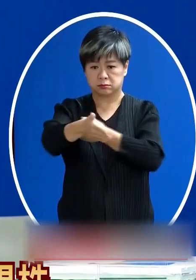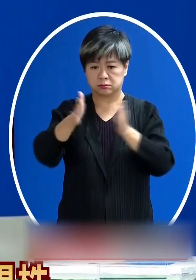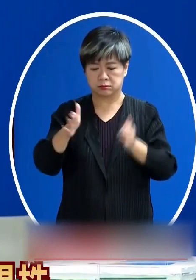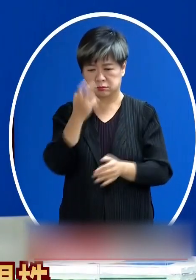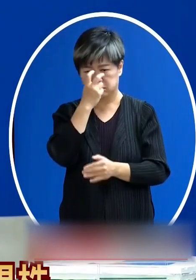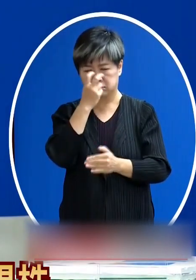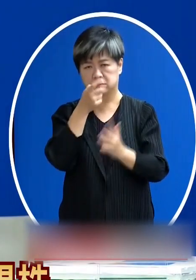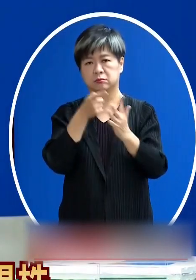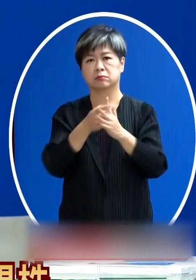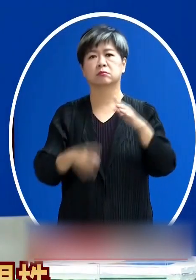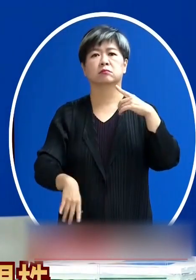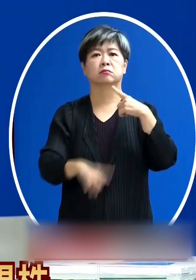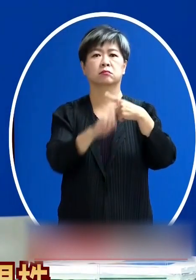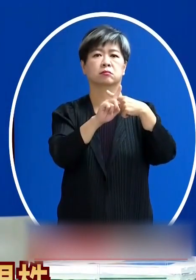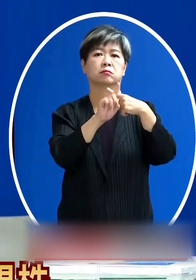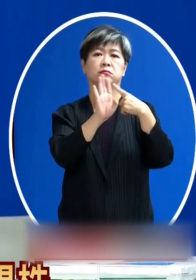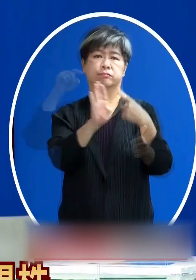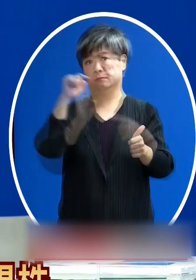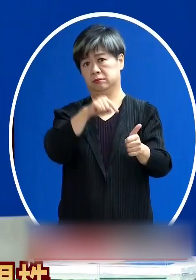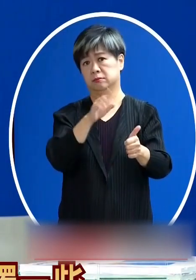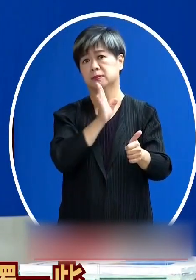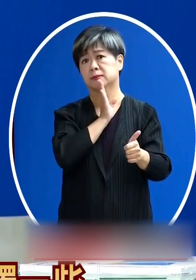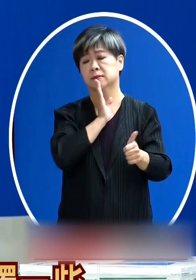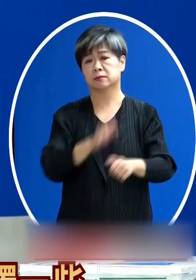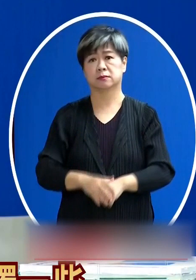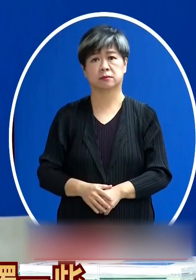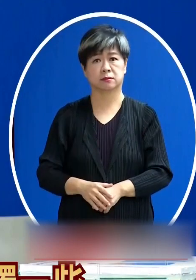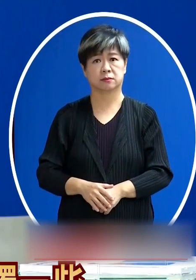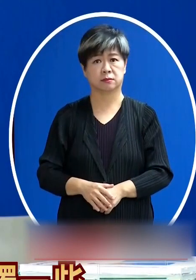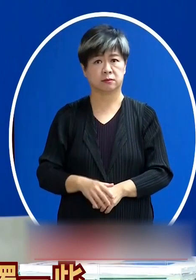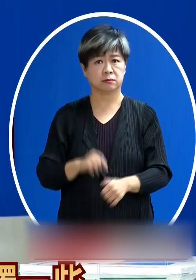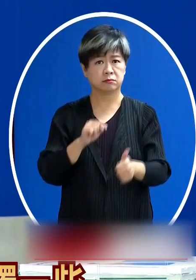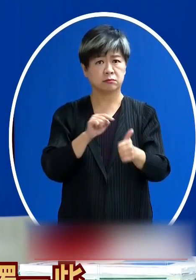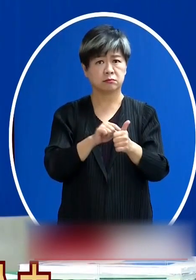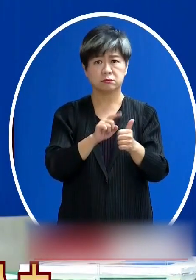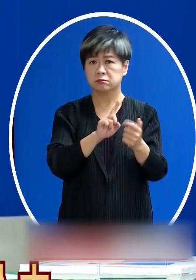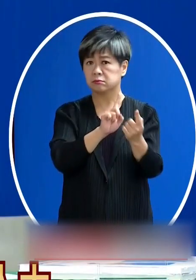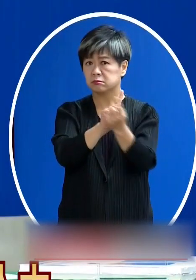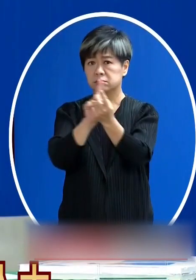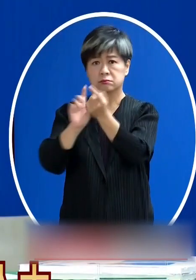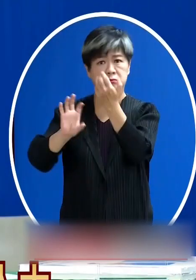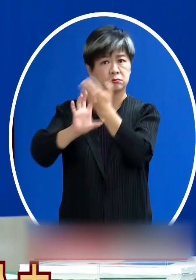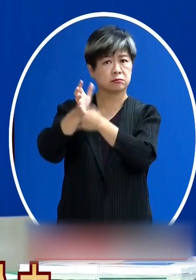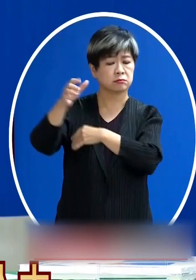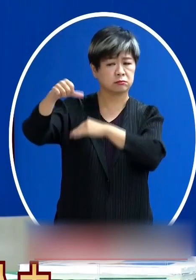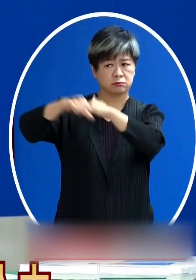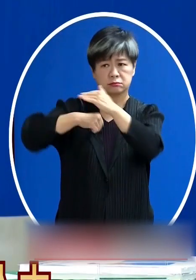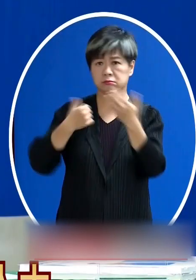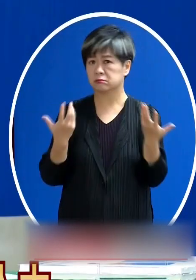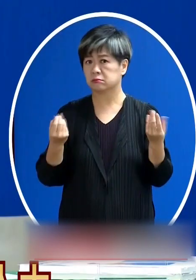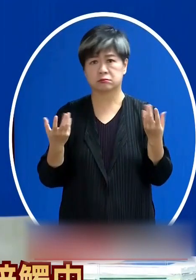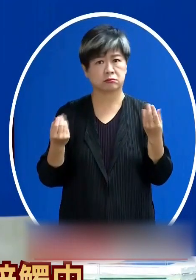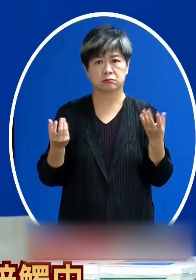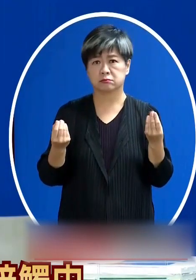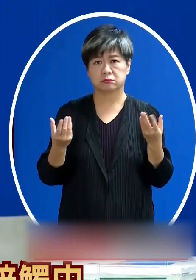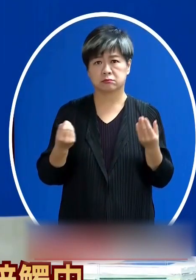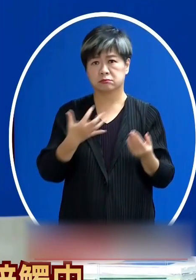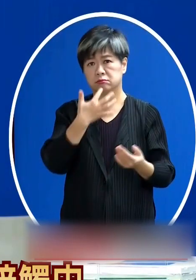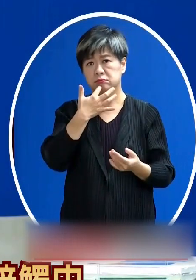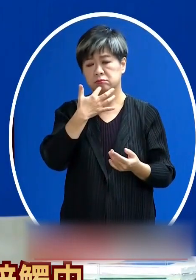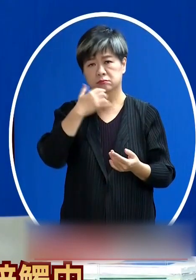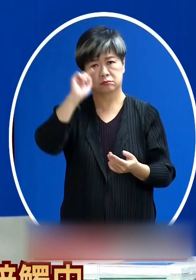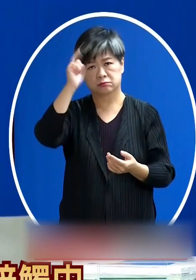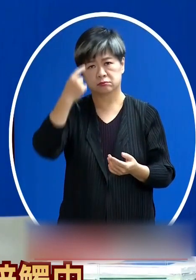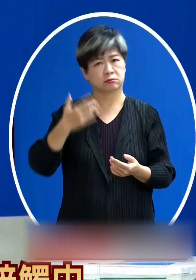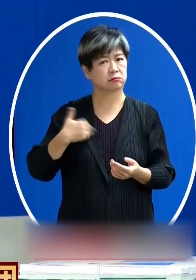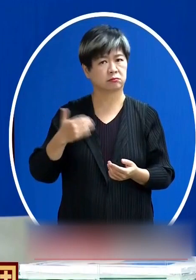是 XBB 的这个变异株，因为他没有这个接触一些国外返国的一些人士，也没有一些其他